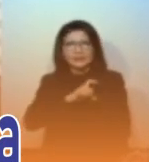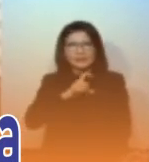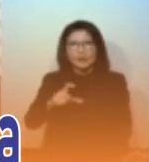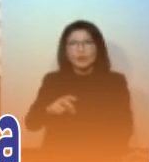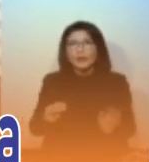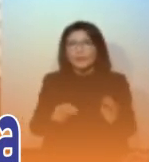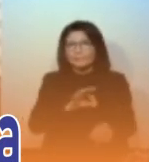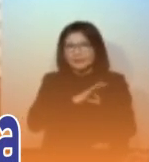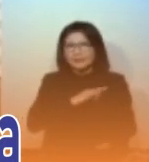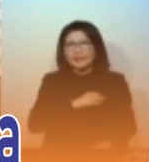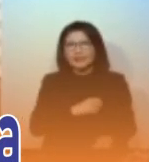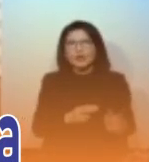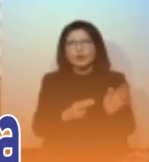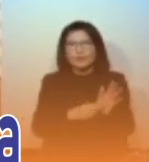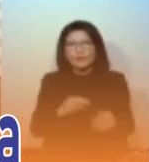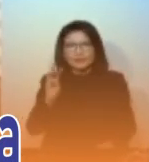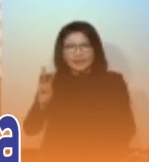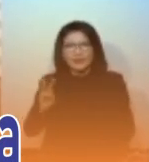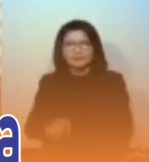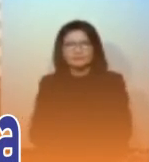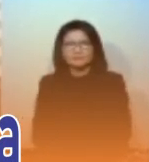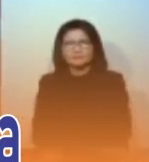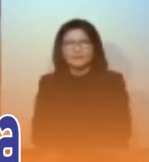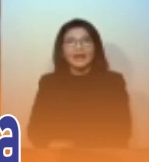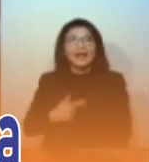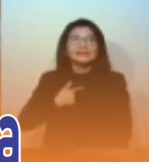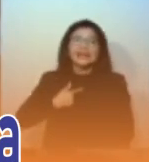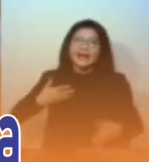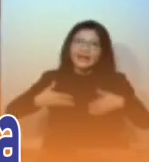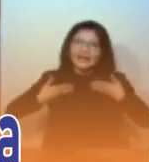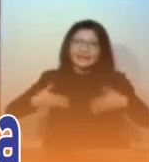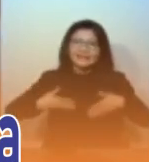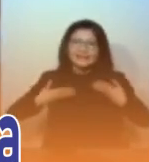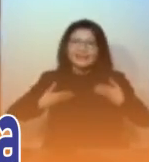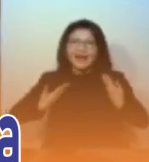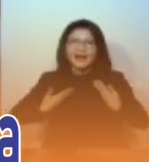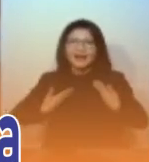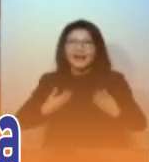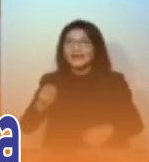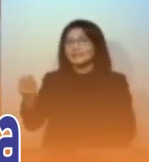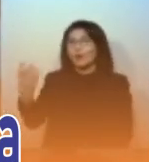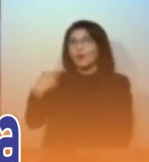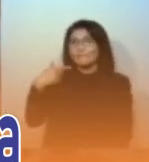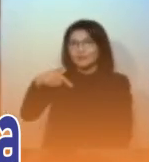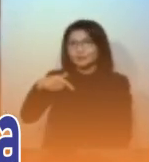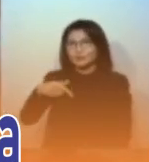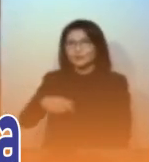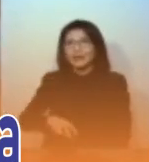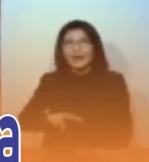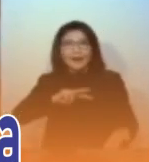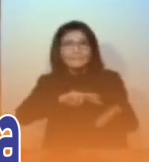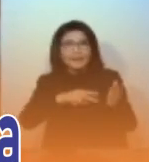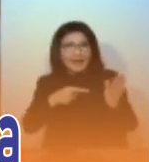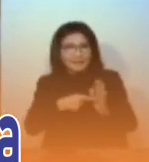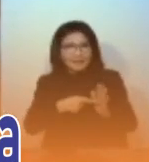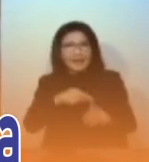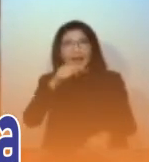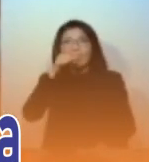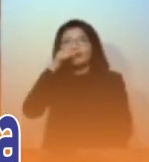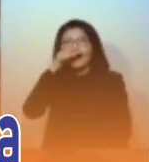urut 3. Waktu Bapak 1 menit. Saya senang mendengar jawaban itu. Berarti